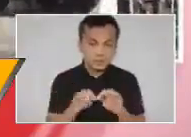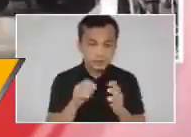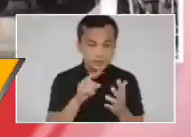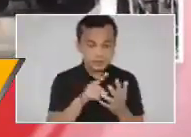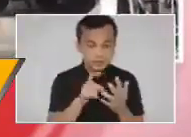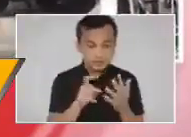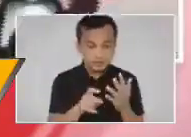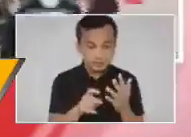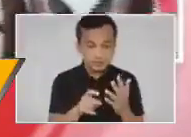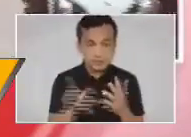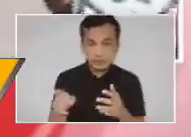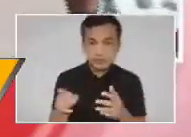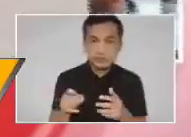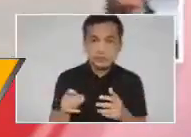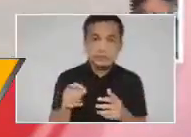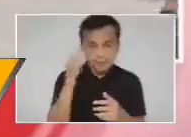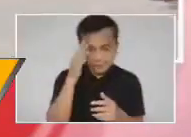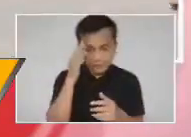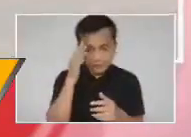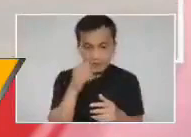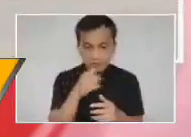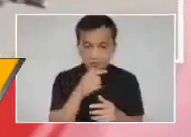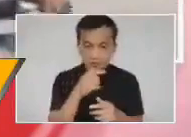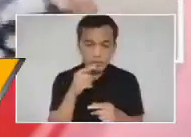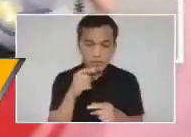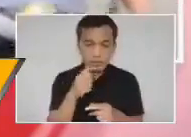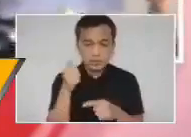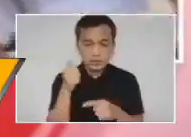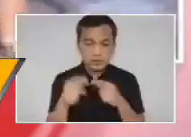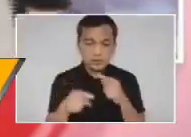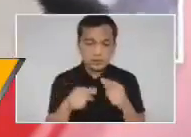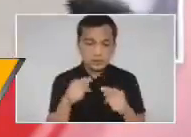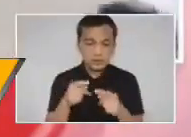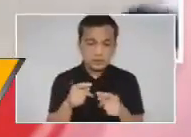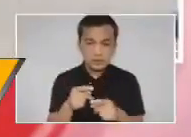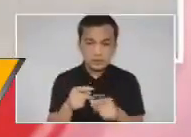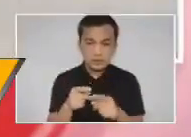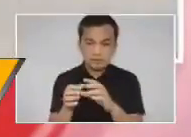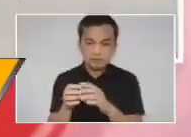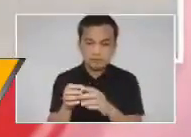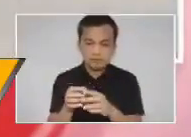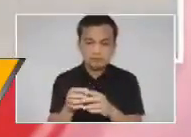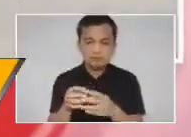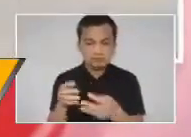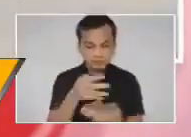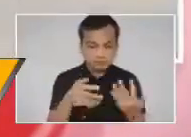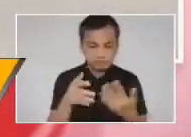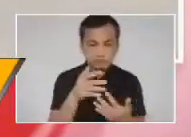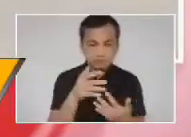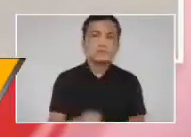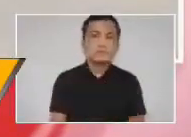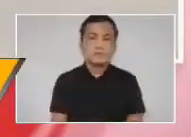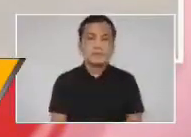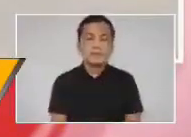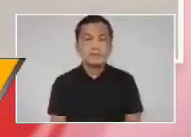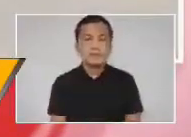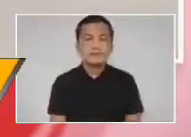magkaiba at hindi pareho na nakikita doon sa ibang variant. No?